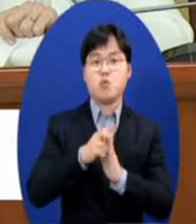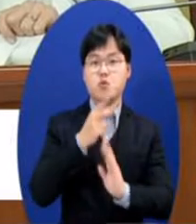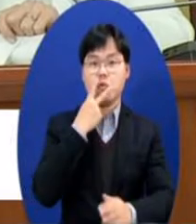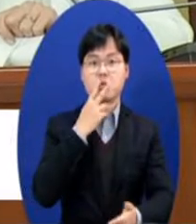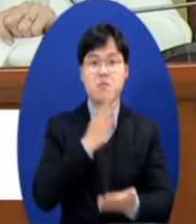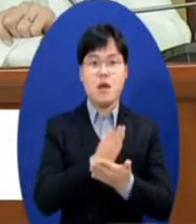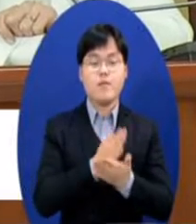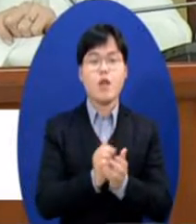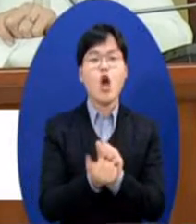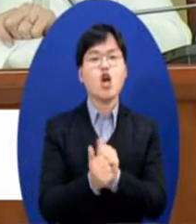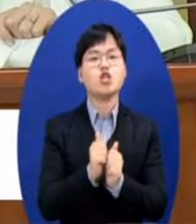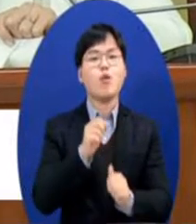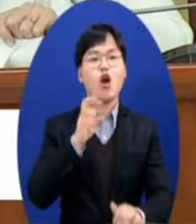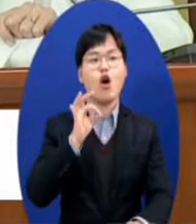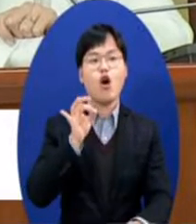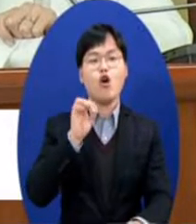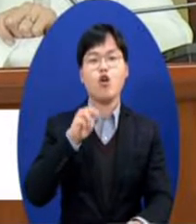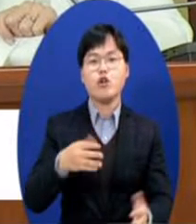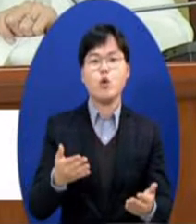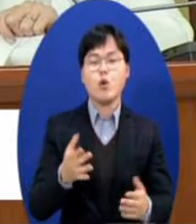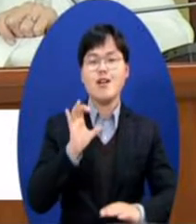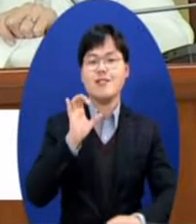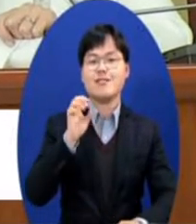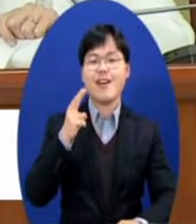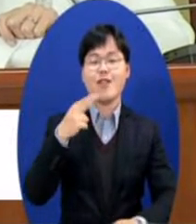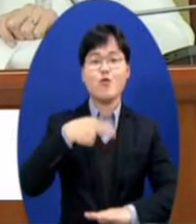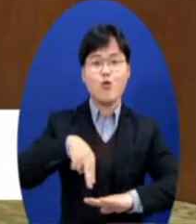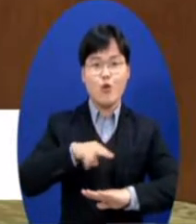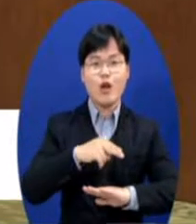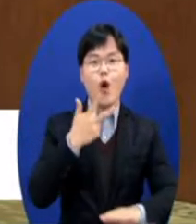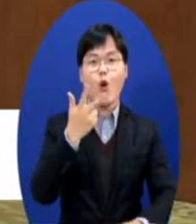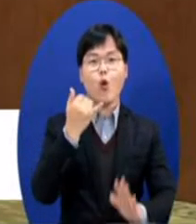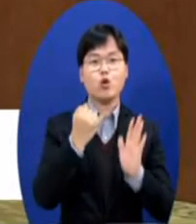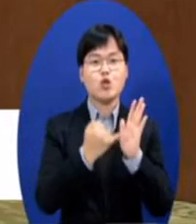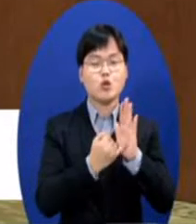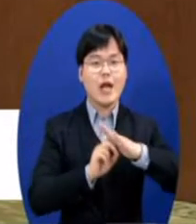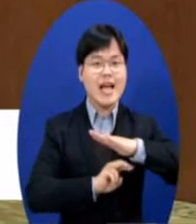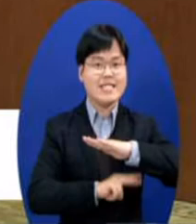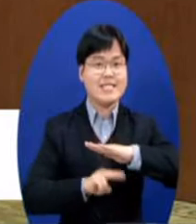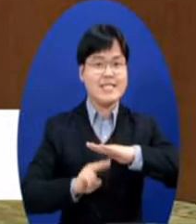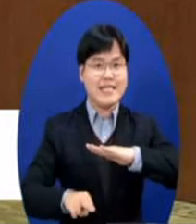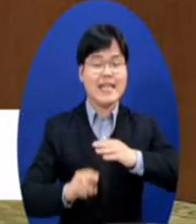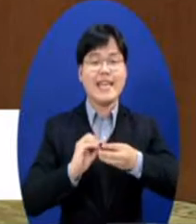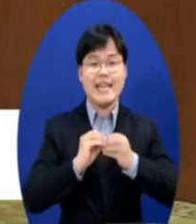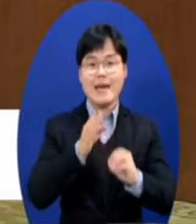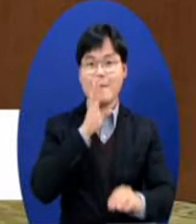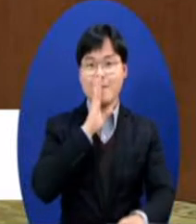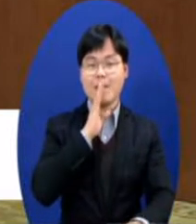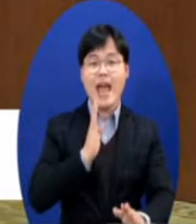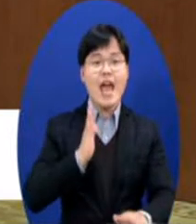байна. Спорт өрөлтийн хөтөлбөрийг эхний ээлжинд сонгийн хайрхан дүүргийн 36 цэцэрлэгт